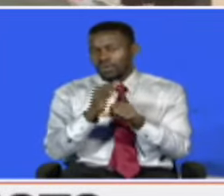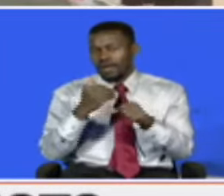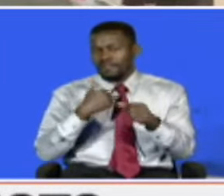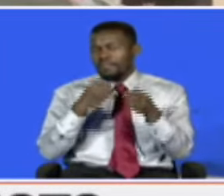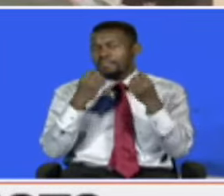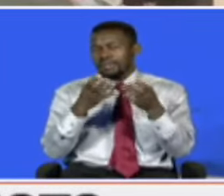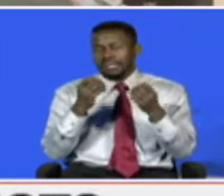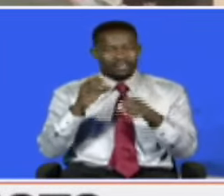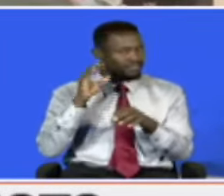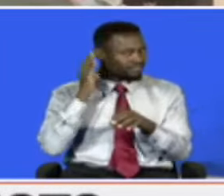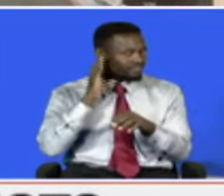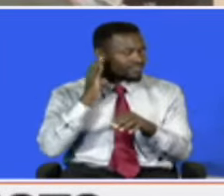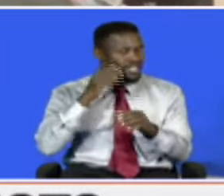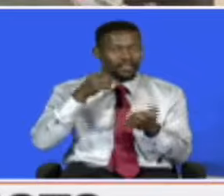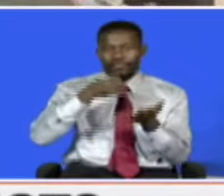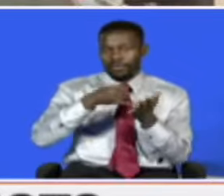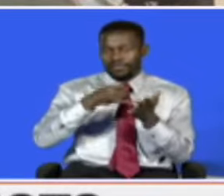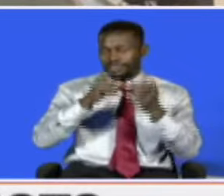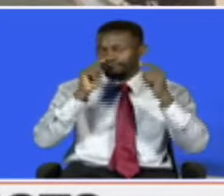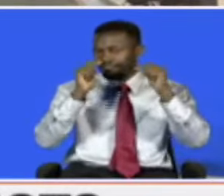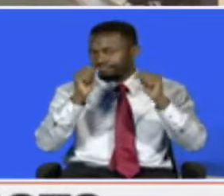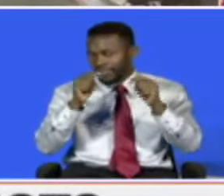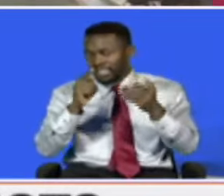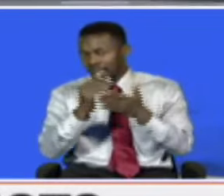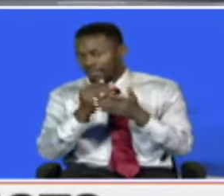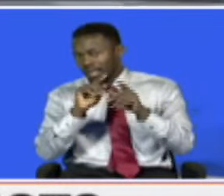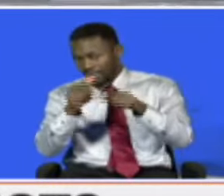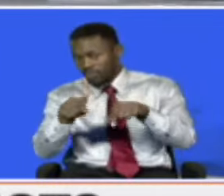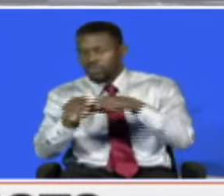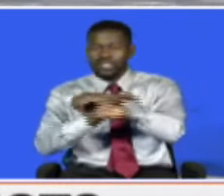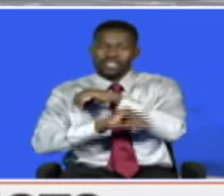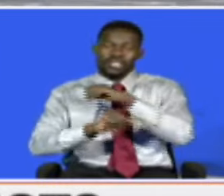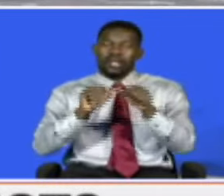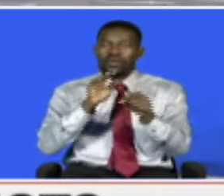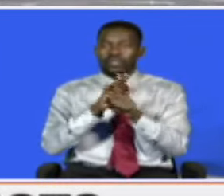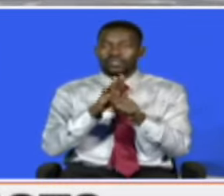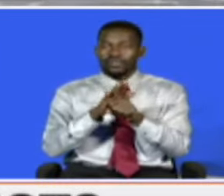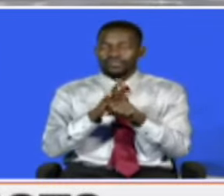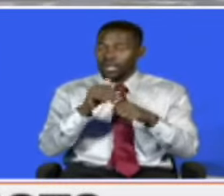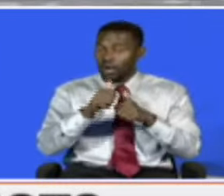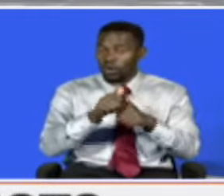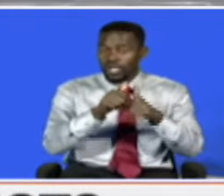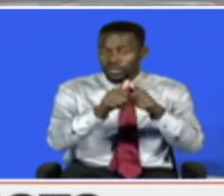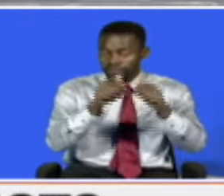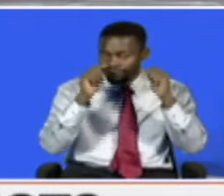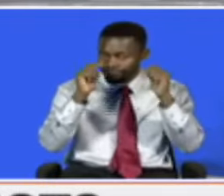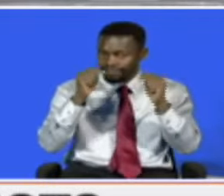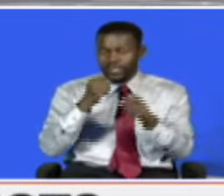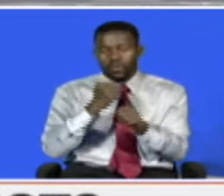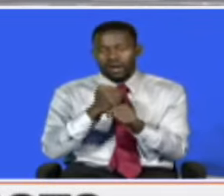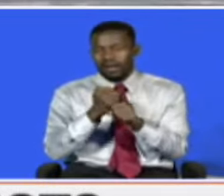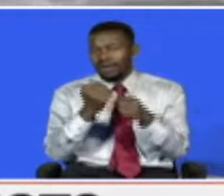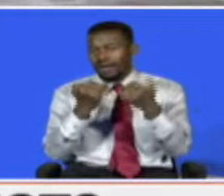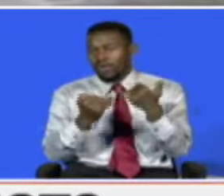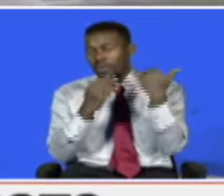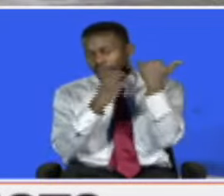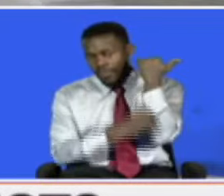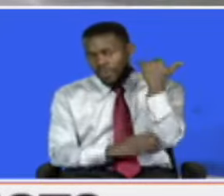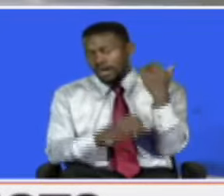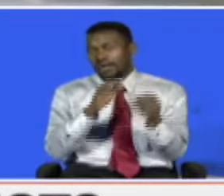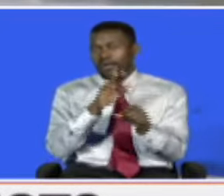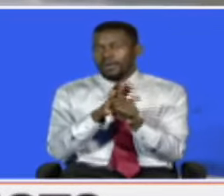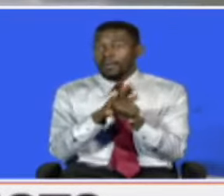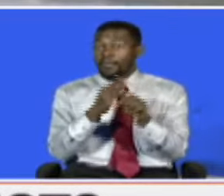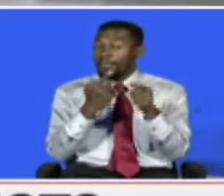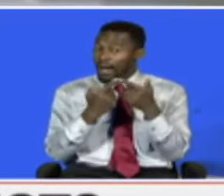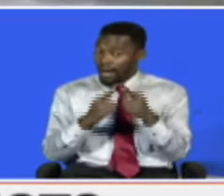hawa wakola. Tunaona hawa watu wanakuja kuibia watu, hao ni wakola. Gala na vile maandamano iko kazi iko chini. Lakini